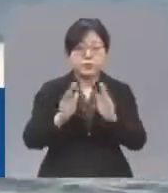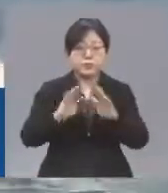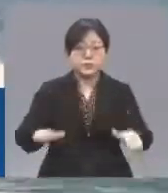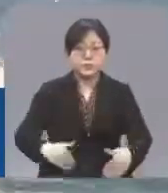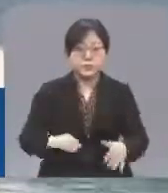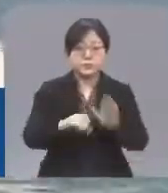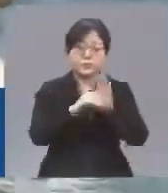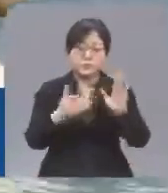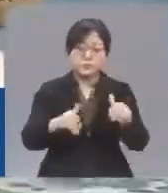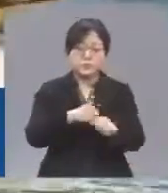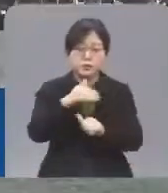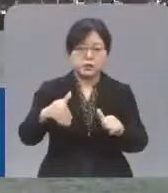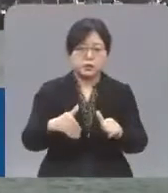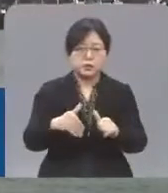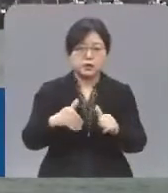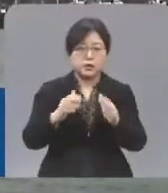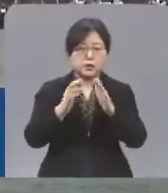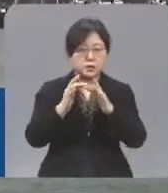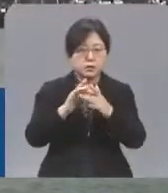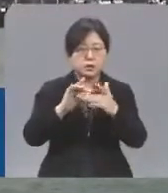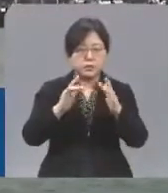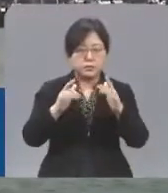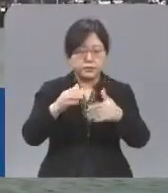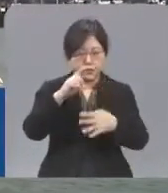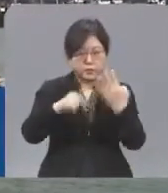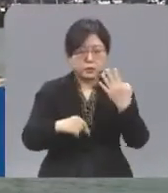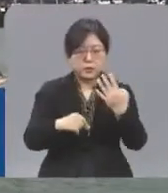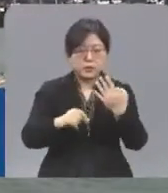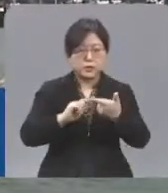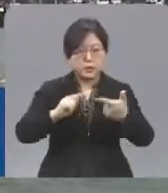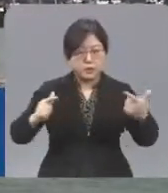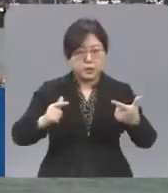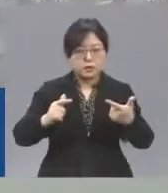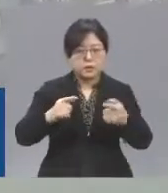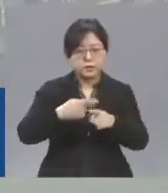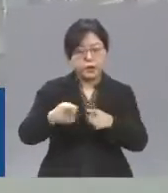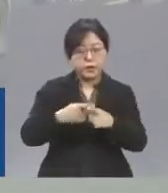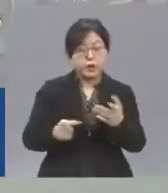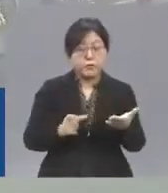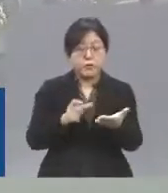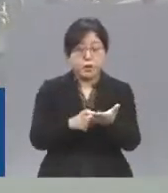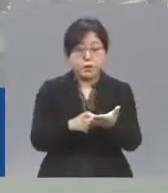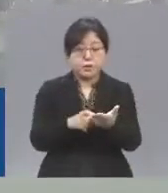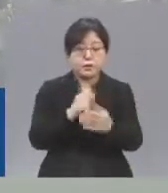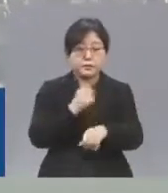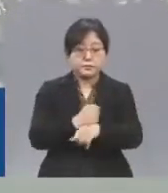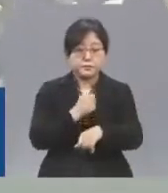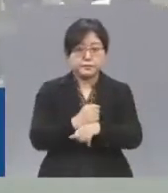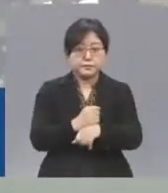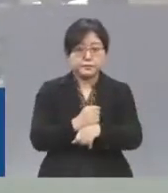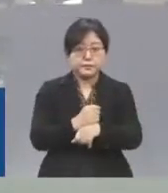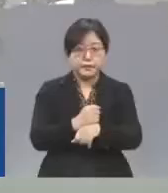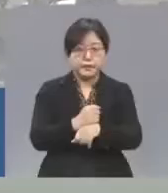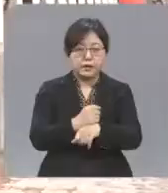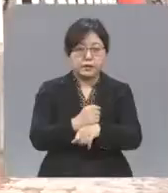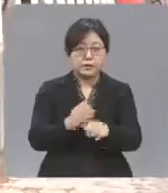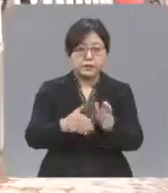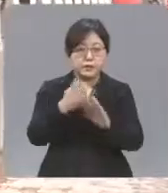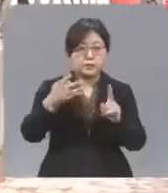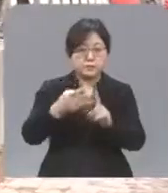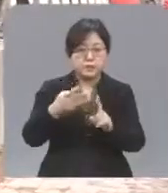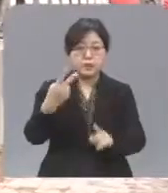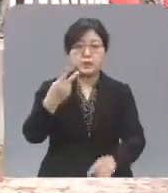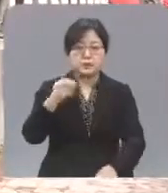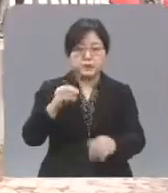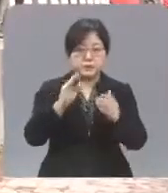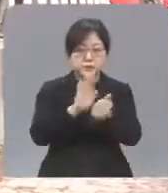전라남도는 코로나19 상황에 따라 언택트 프로그램 도입 등 대응 역량을 평가 지표에 새로 포함시켰다며 해당 시군에 2천만